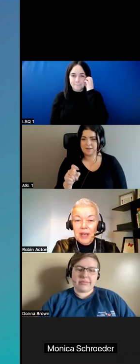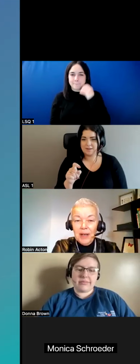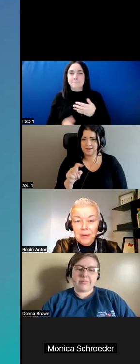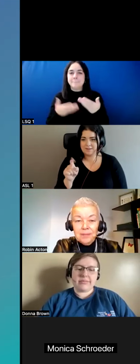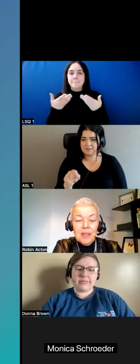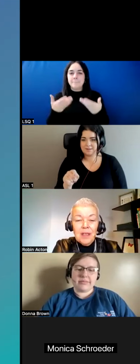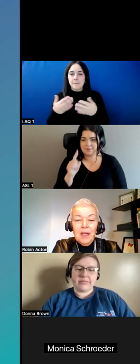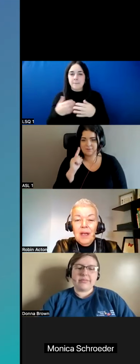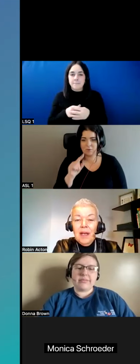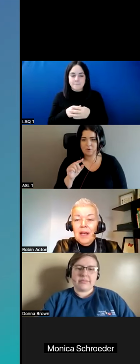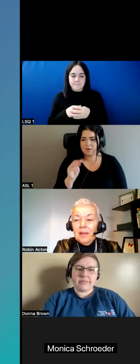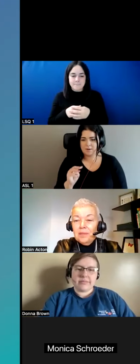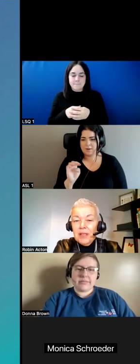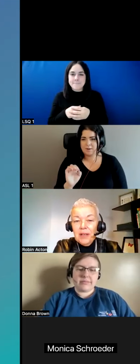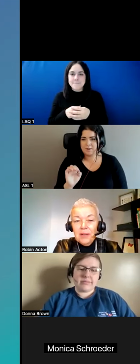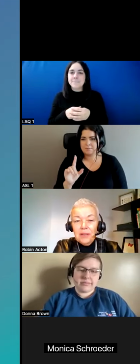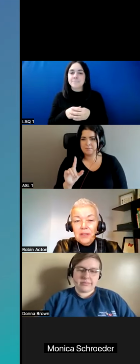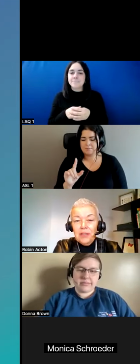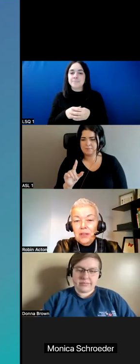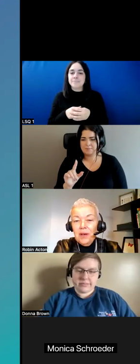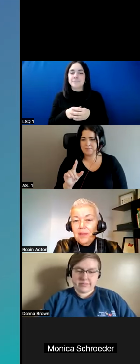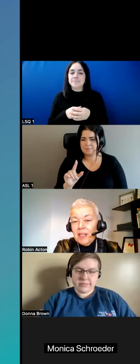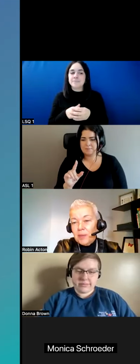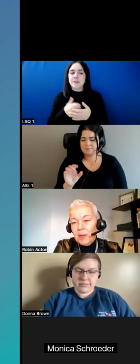Maintenant, je vais poser une question à Maniel.